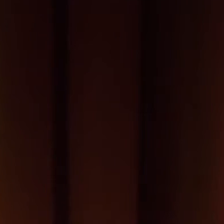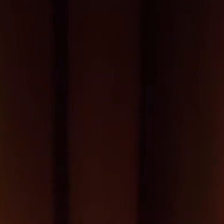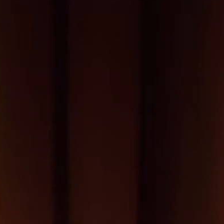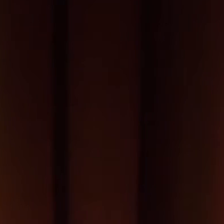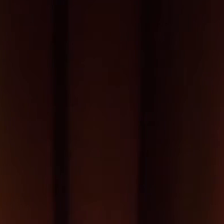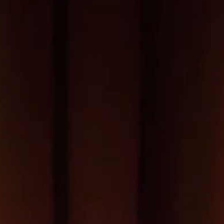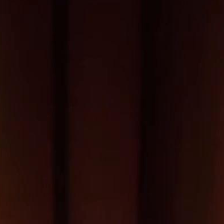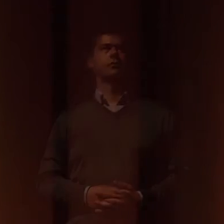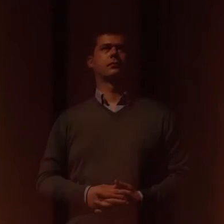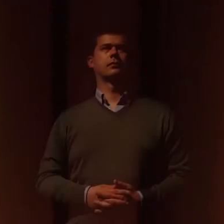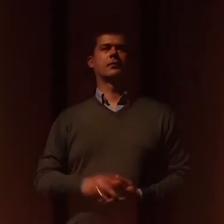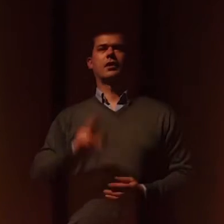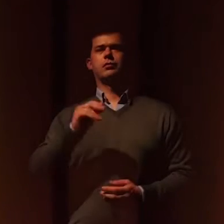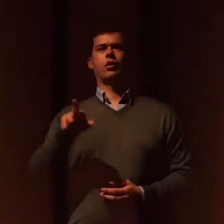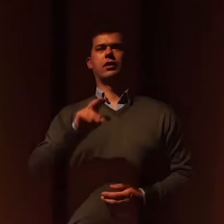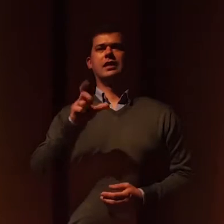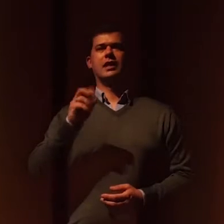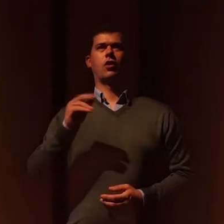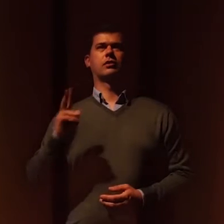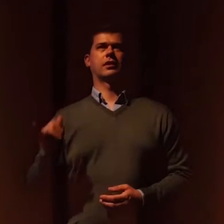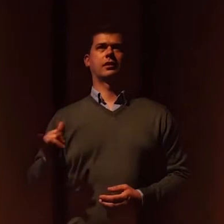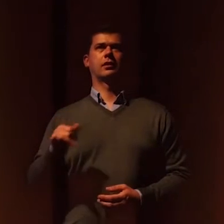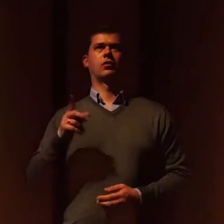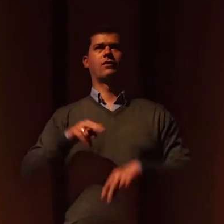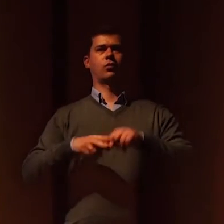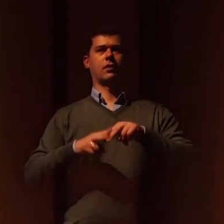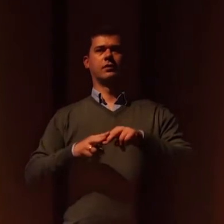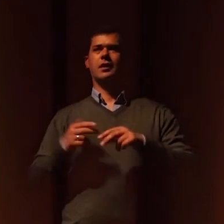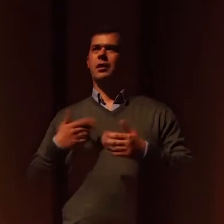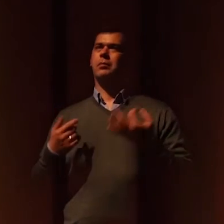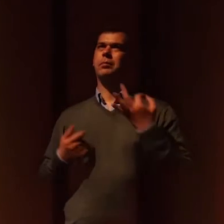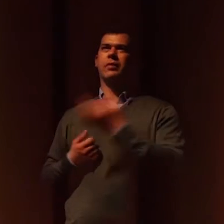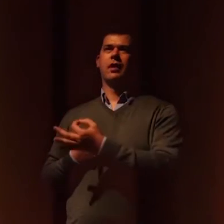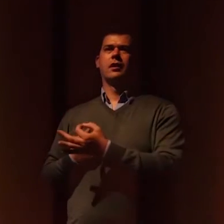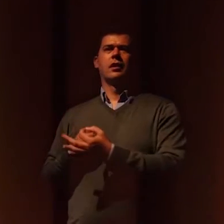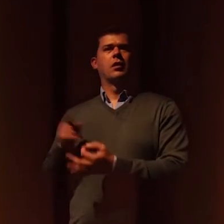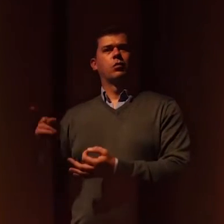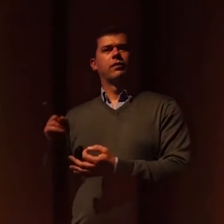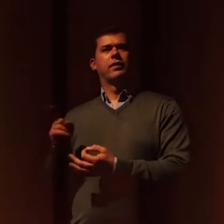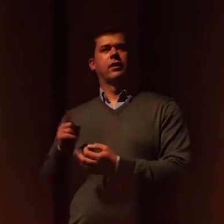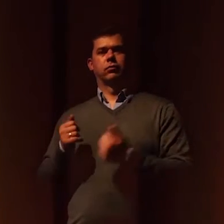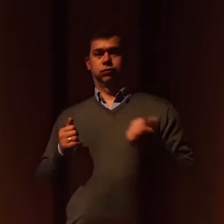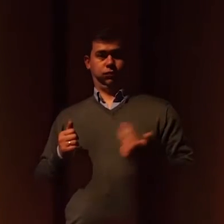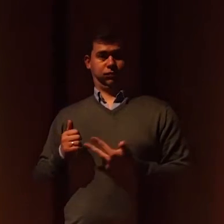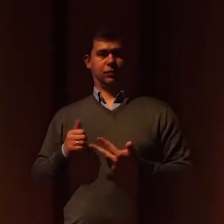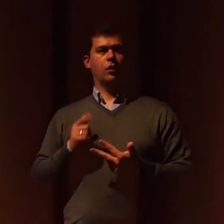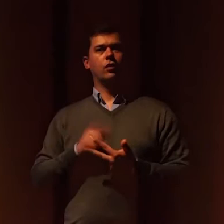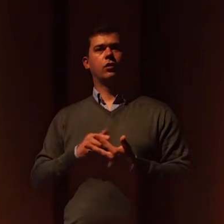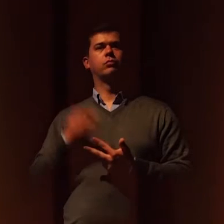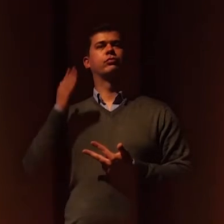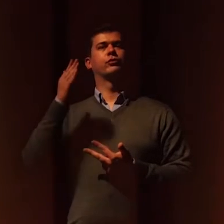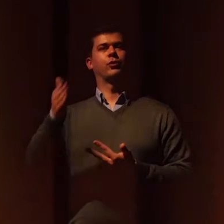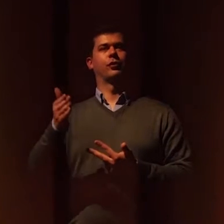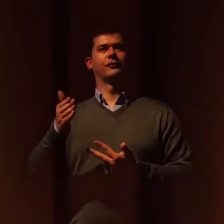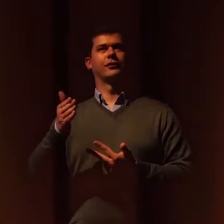chociaż Piotr cykowski Fundacja klamra ja mam pytan do tej roli z której pani występuje ale w perspektywie przo